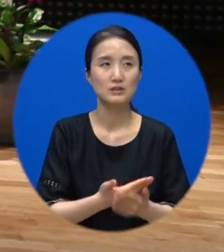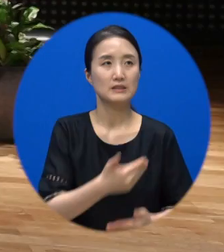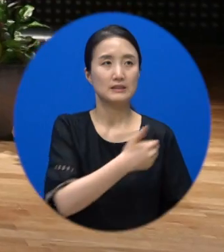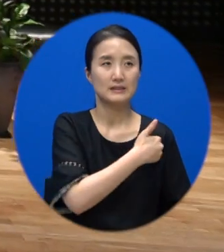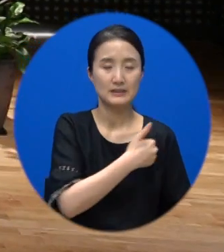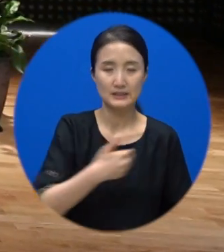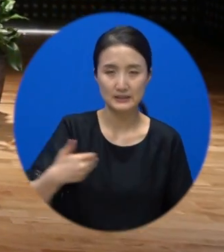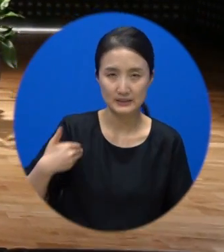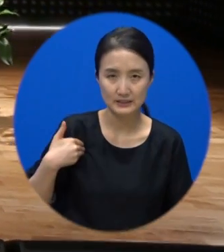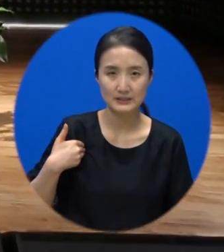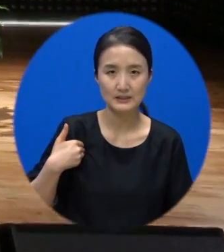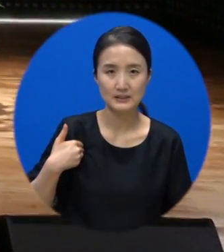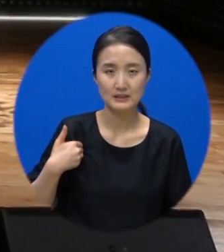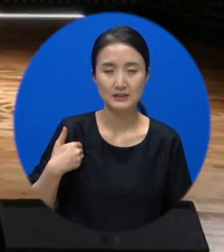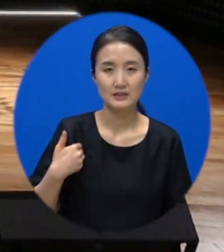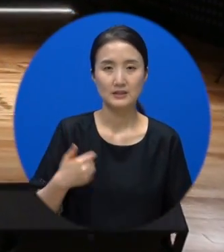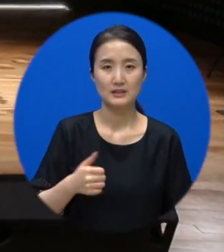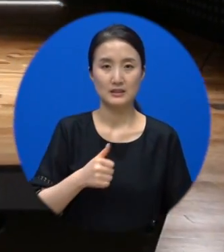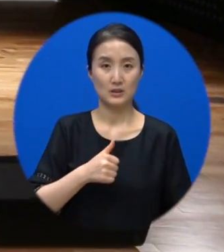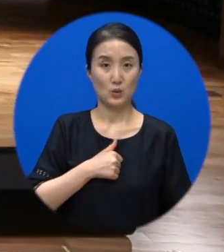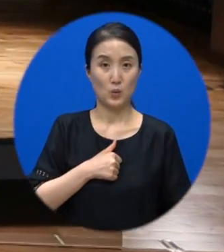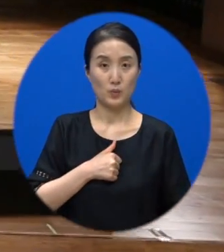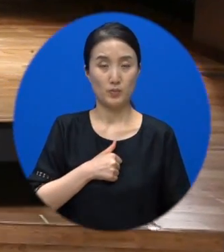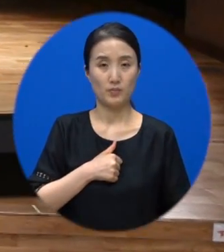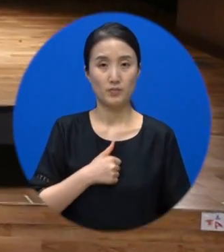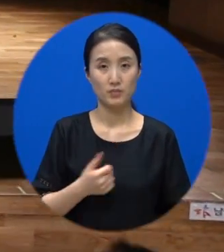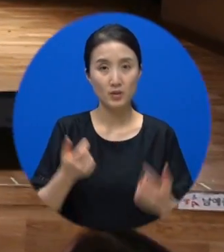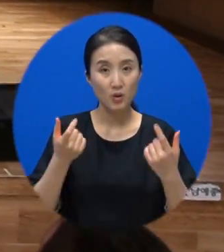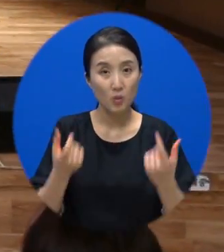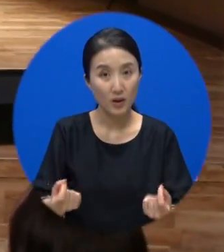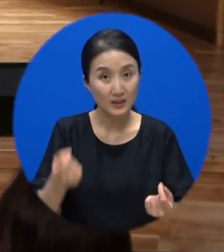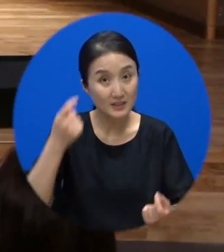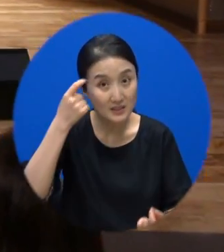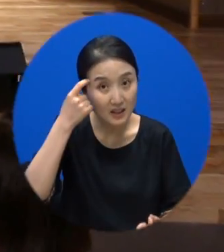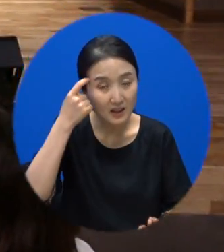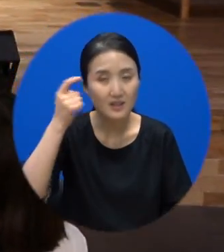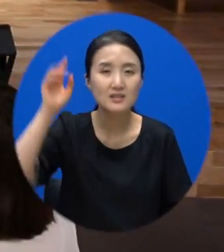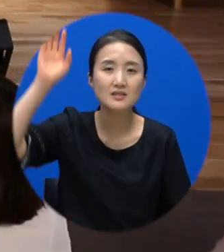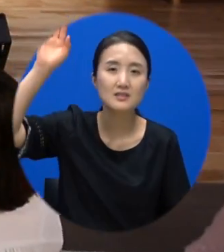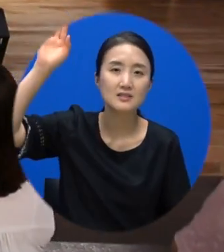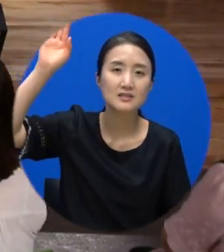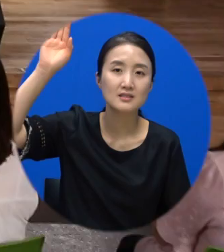자신감하고 자존감. 이거 같은 거라고 착각하고 계셨던 분 한번 손 들어보세요.